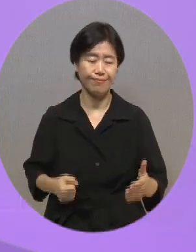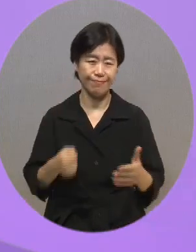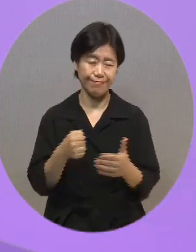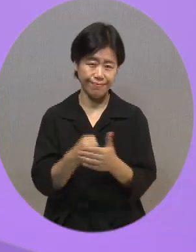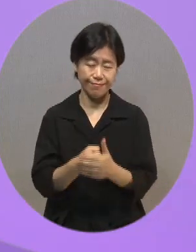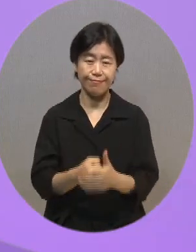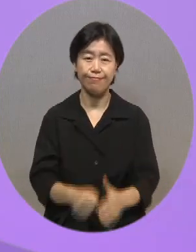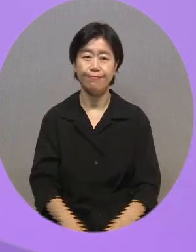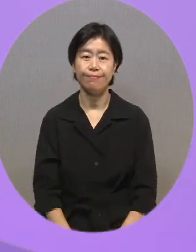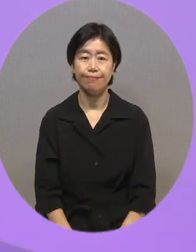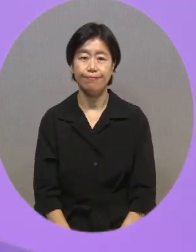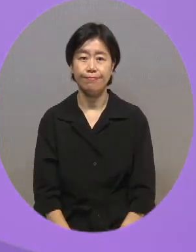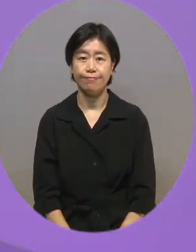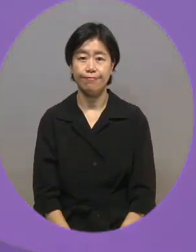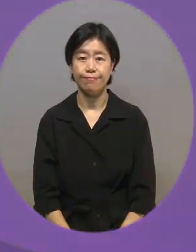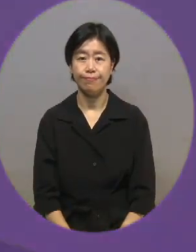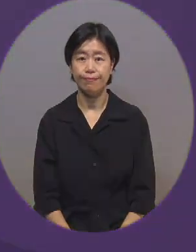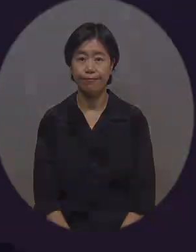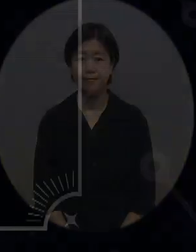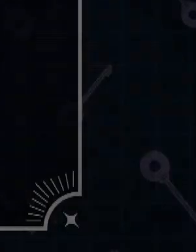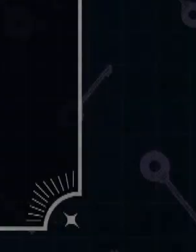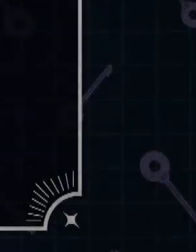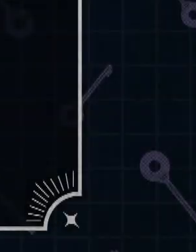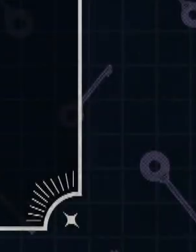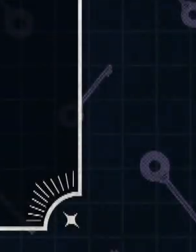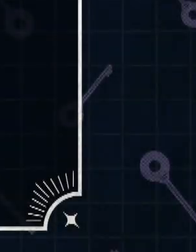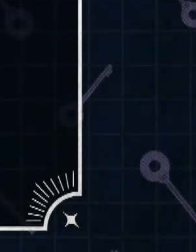다짐을 이렇게 다져봅니다.